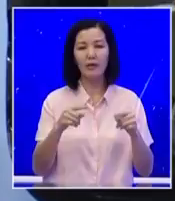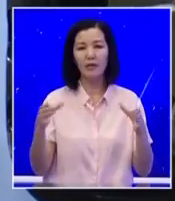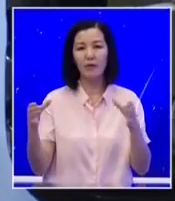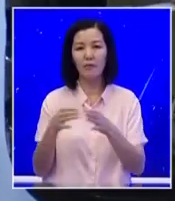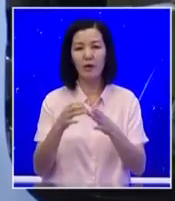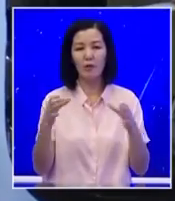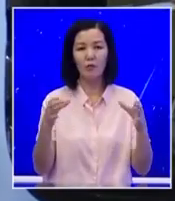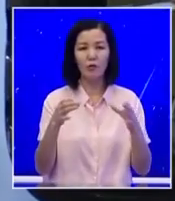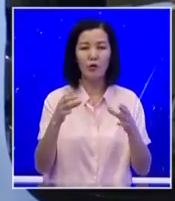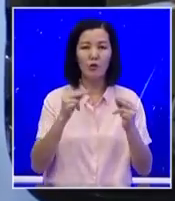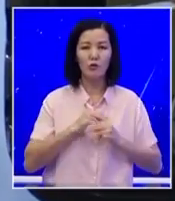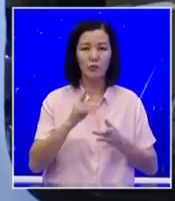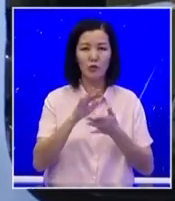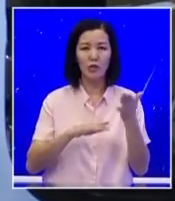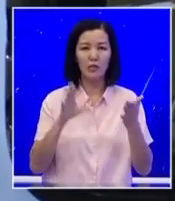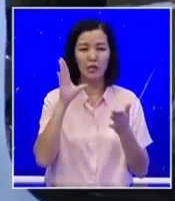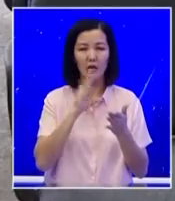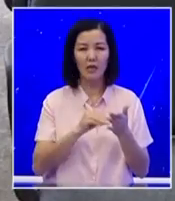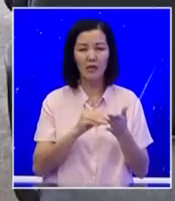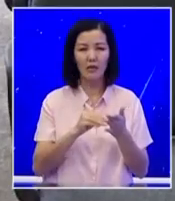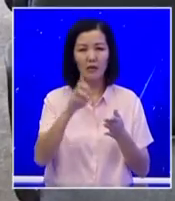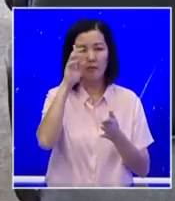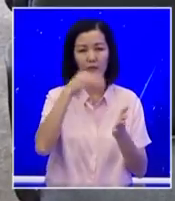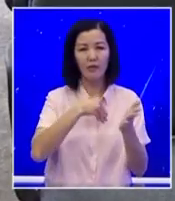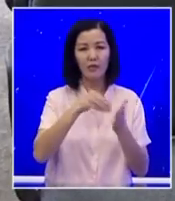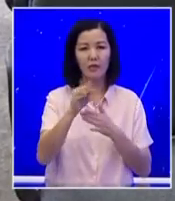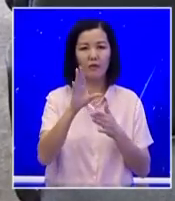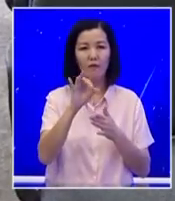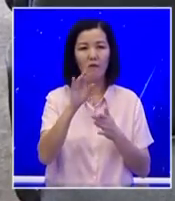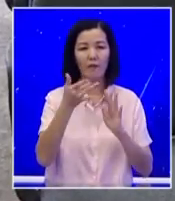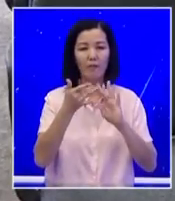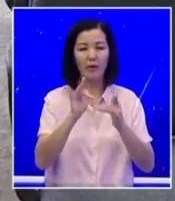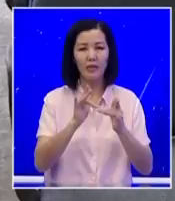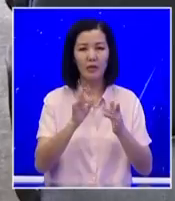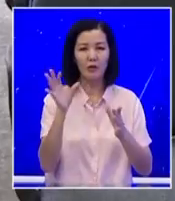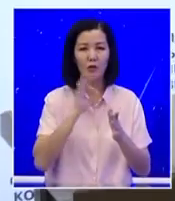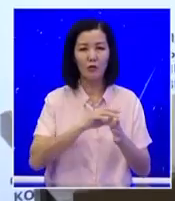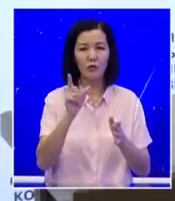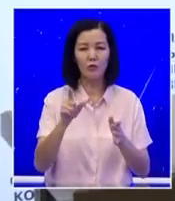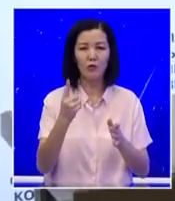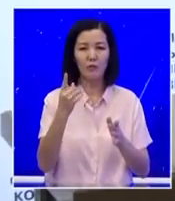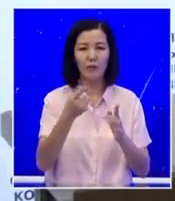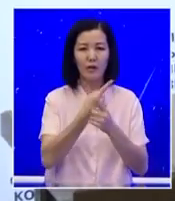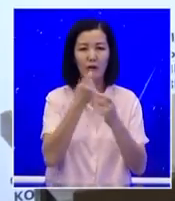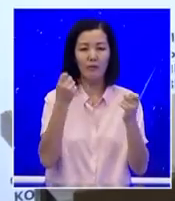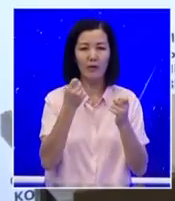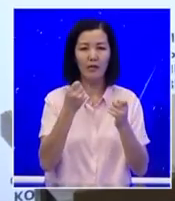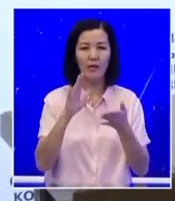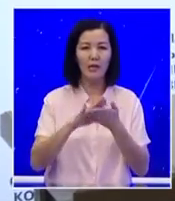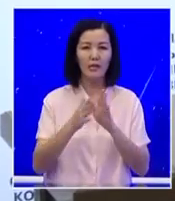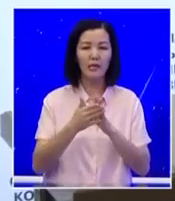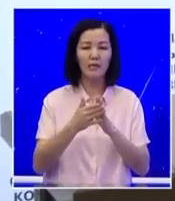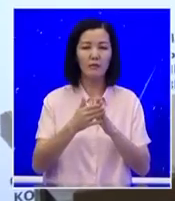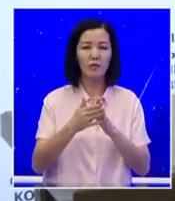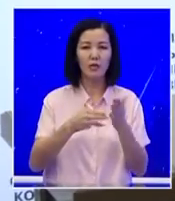мердігер ұйыммен жұмысын жалғастыра алады. Айта кетейік, мемлекеттік сатып алу веб-порталында тұтынушылар бір ақпарат көзі арқылы келісім